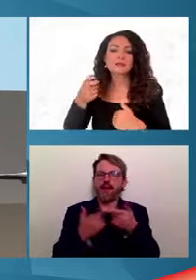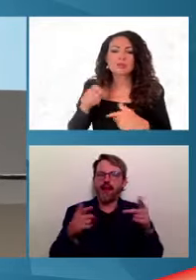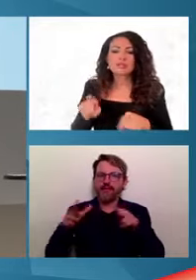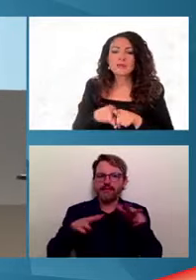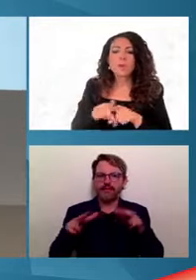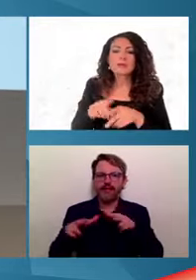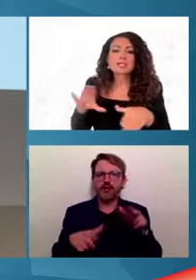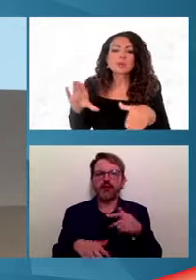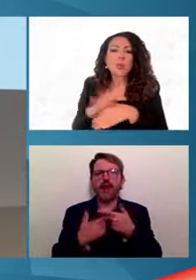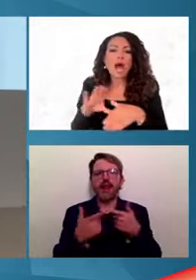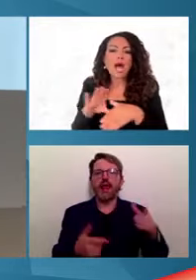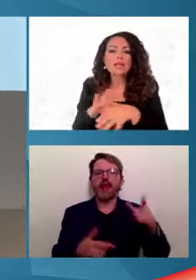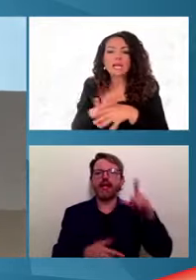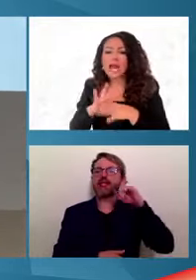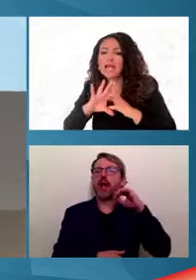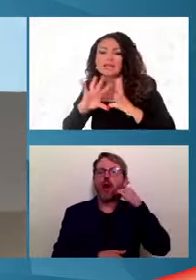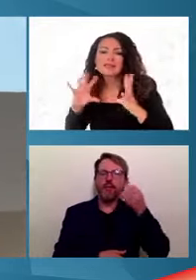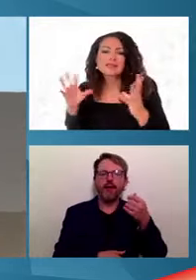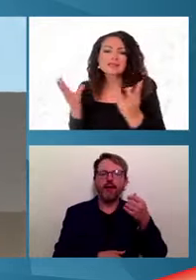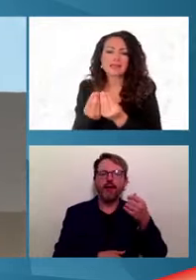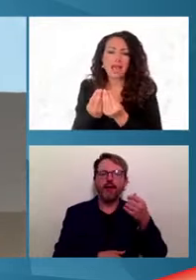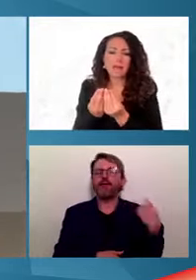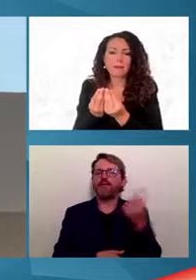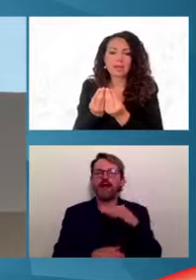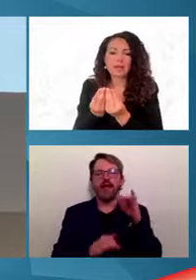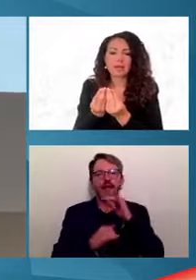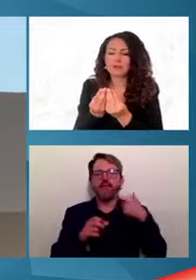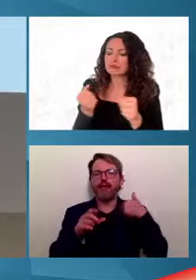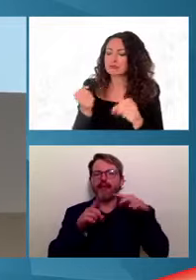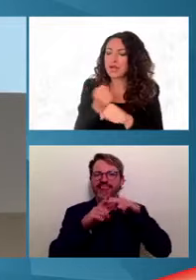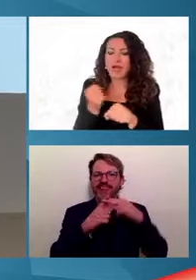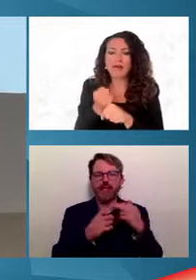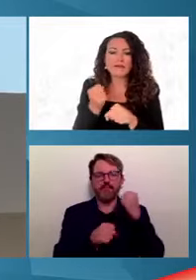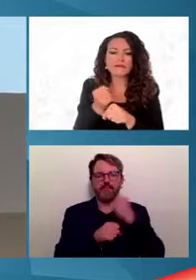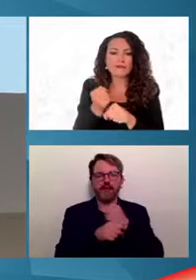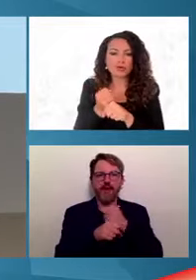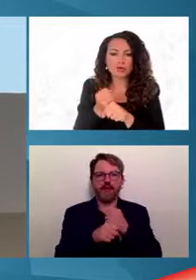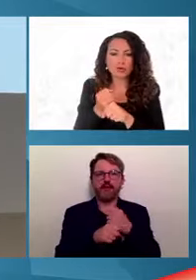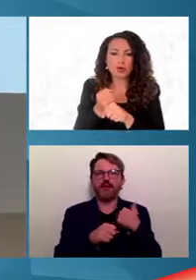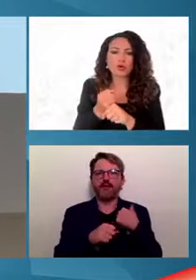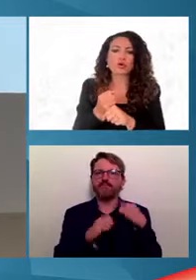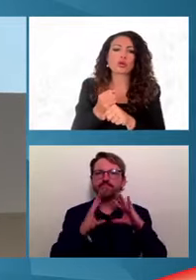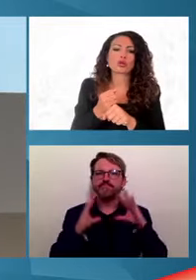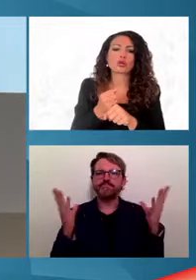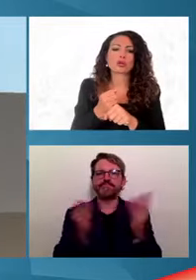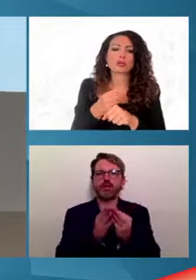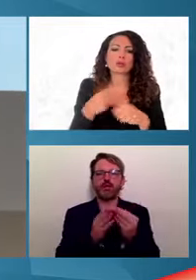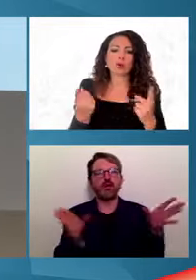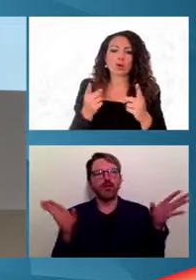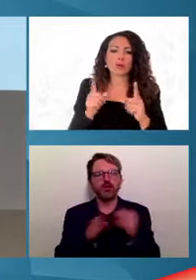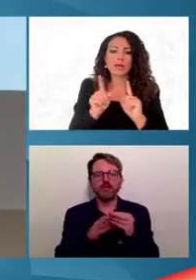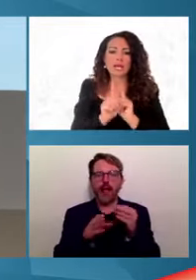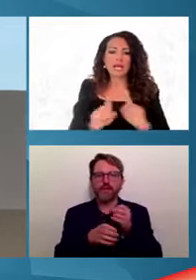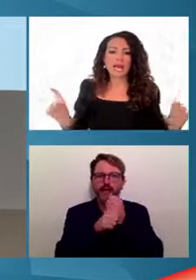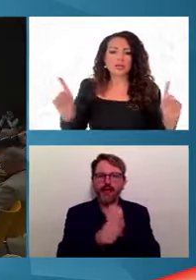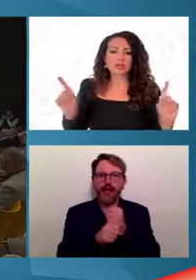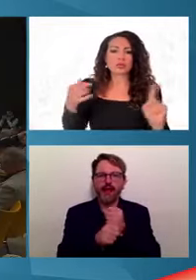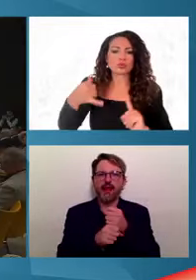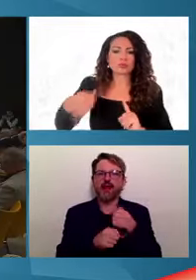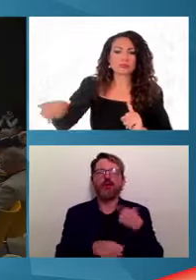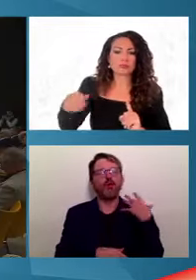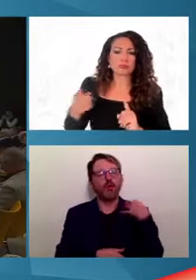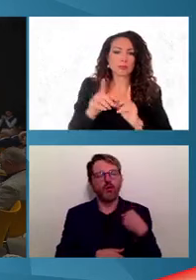stato un momento in cui uno di noi è rimasto indietro, abbiamo lavorato di squadra e non abbiamo lasciato indietro nessuno. Grazie e buona serata, buona